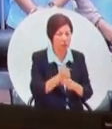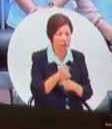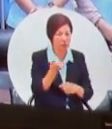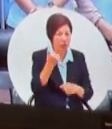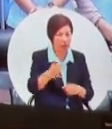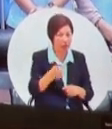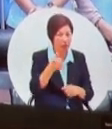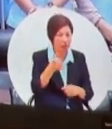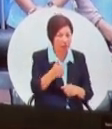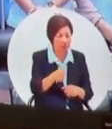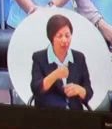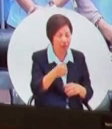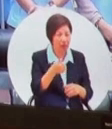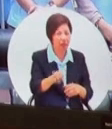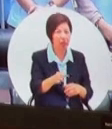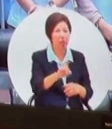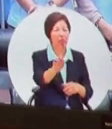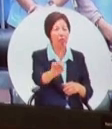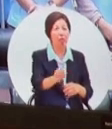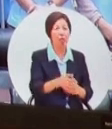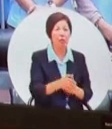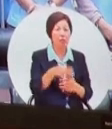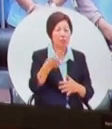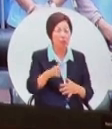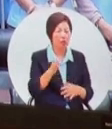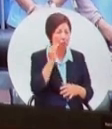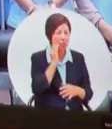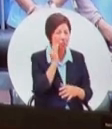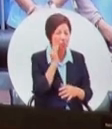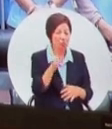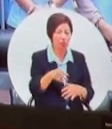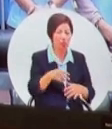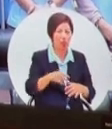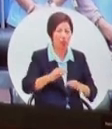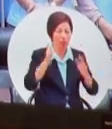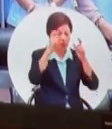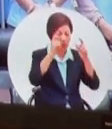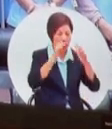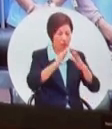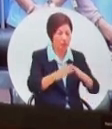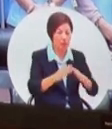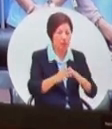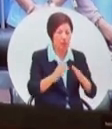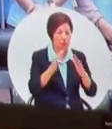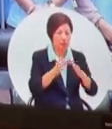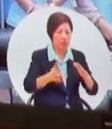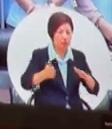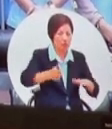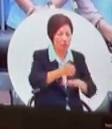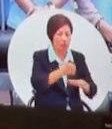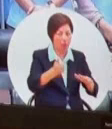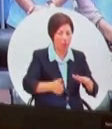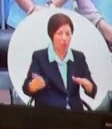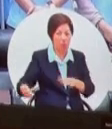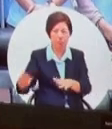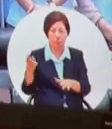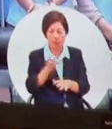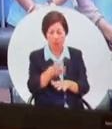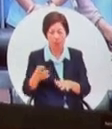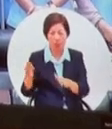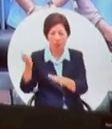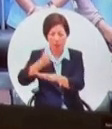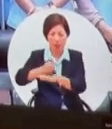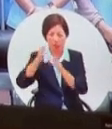绝对弊案重重。如果不是高雄市改朝换代换了市长，我们永远没有办法去调查出真